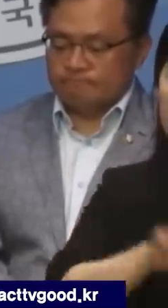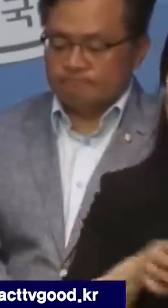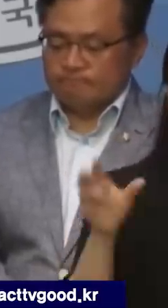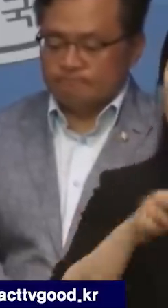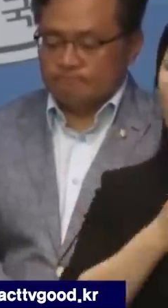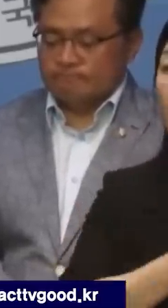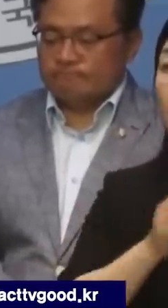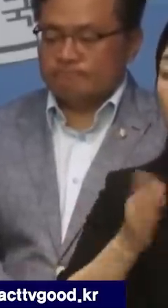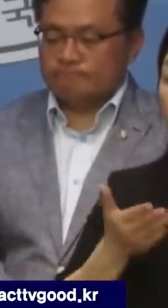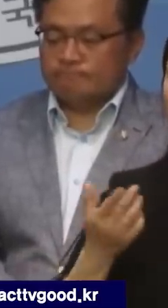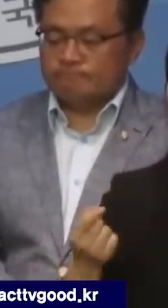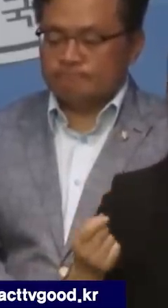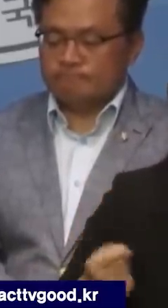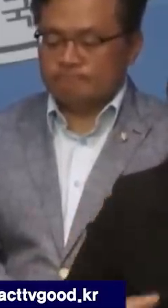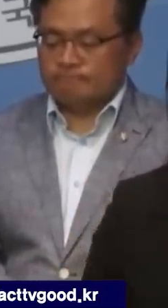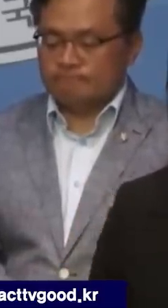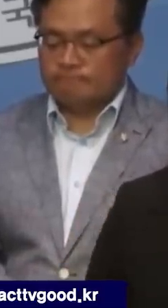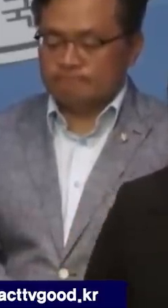될 음식이죠.